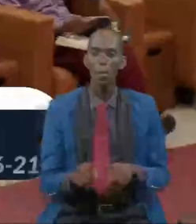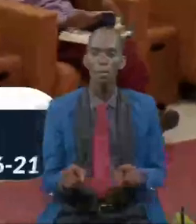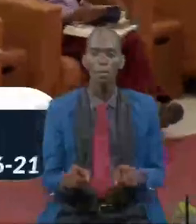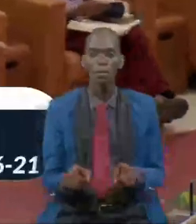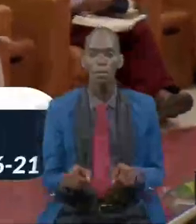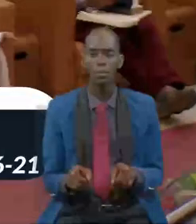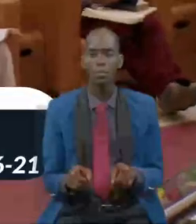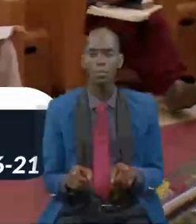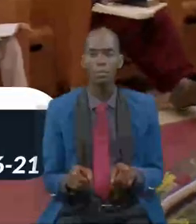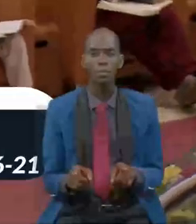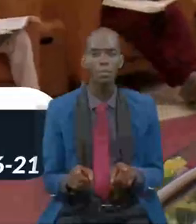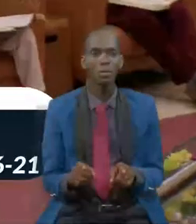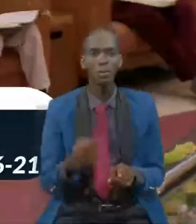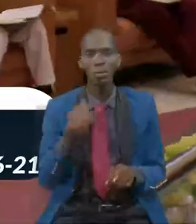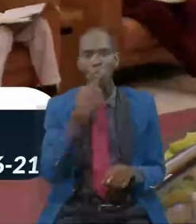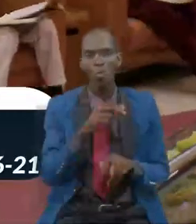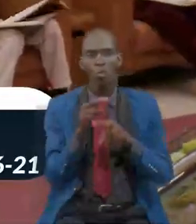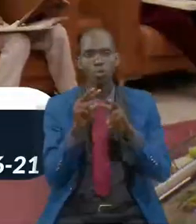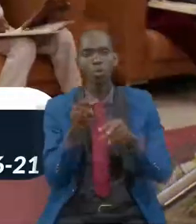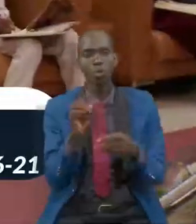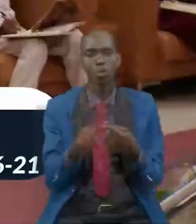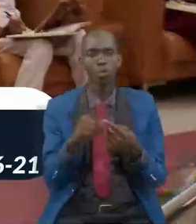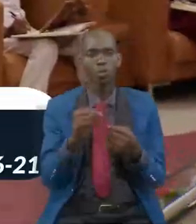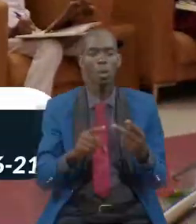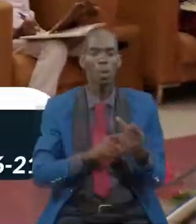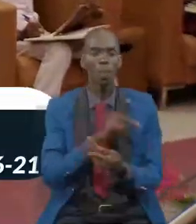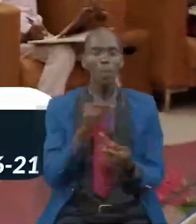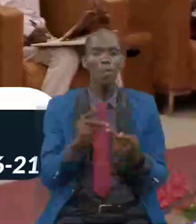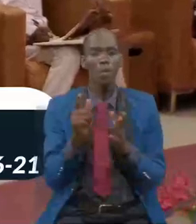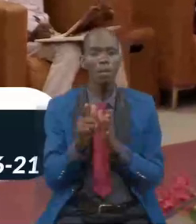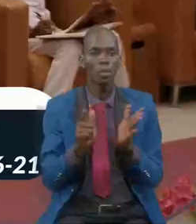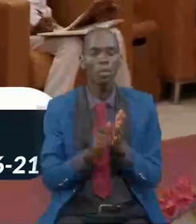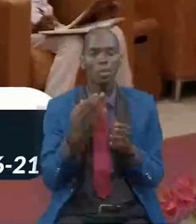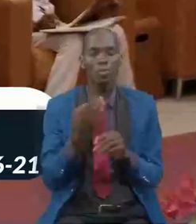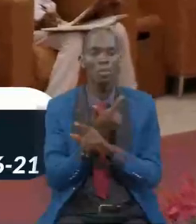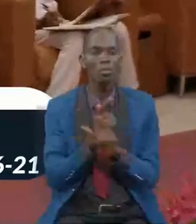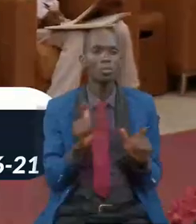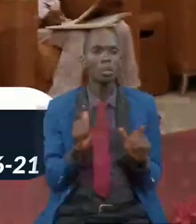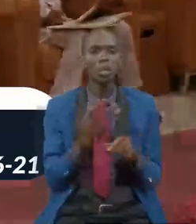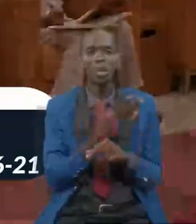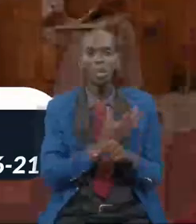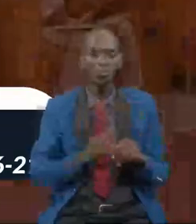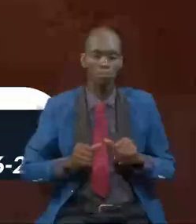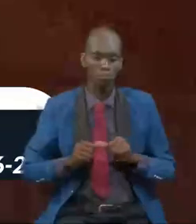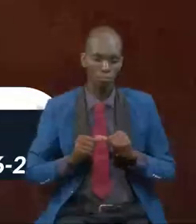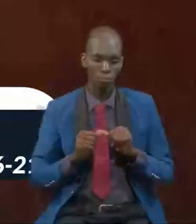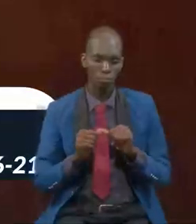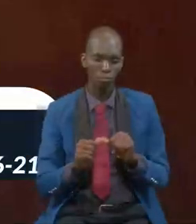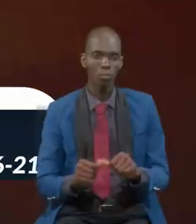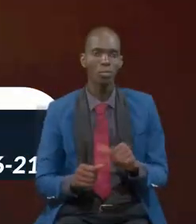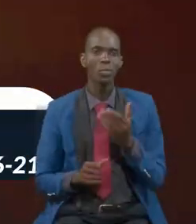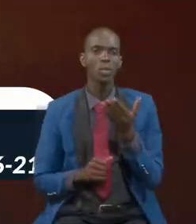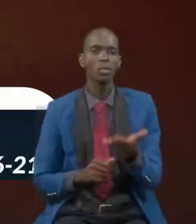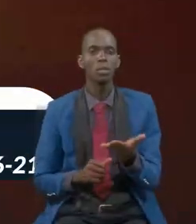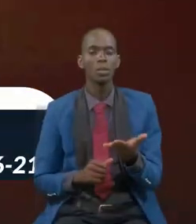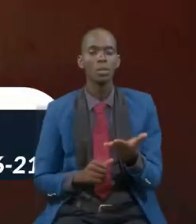dit: mais celui qui aura plongé les regards dans la loi parfaite, la loi de la